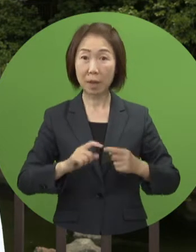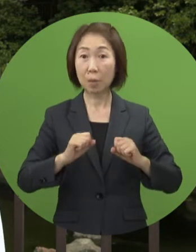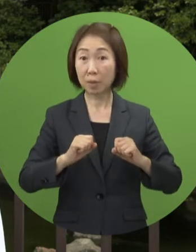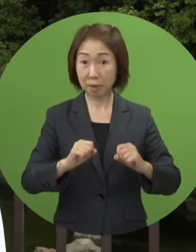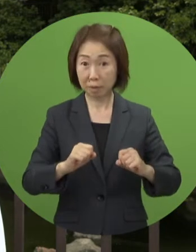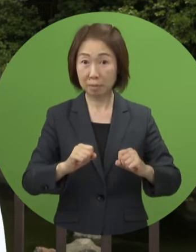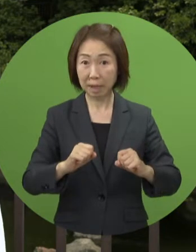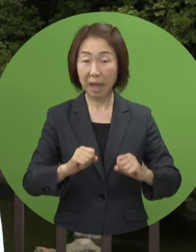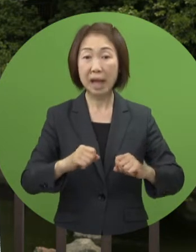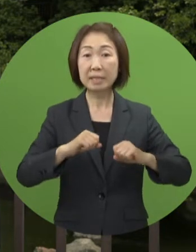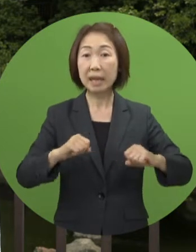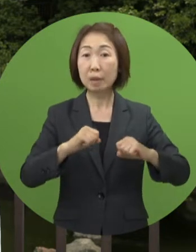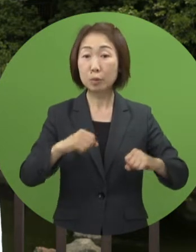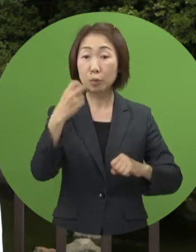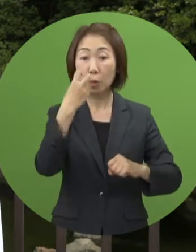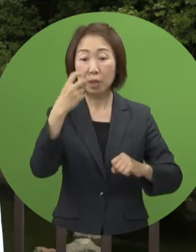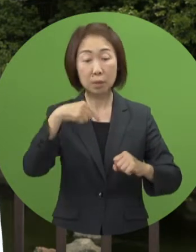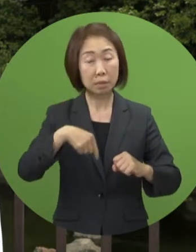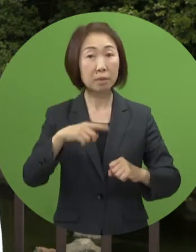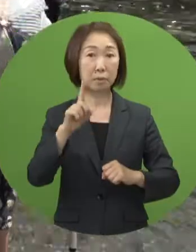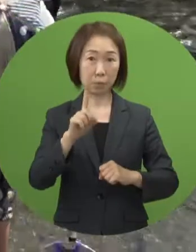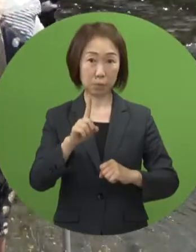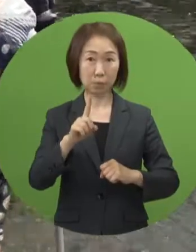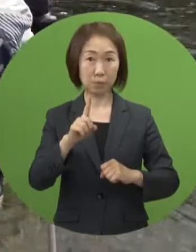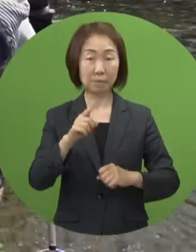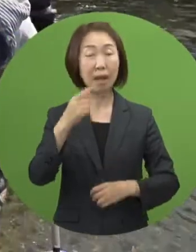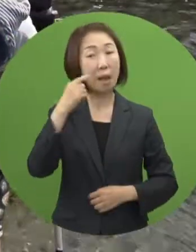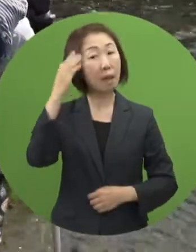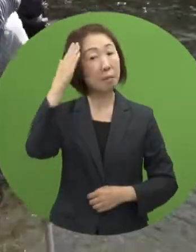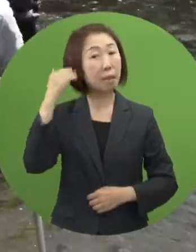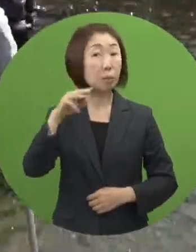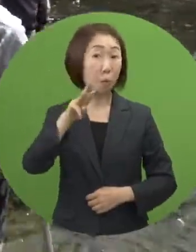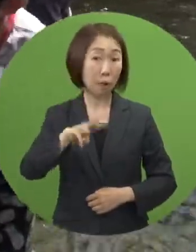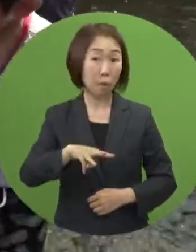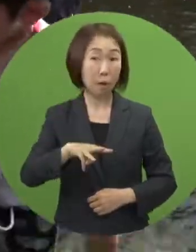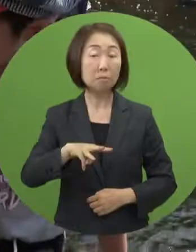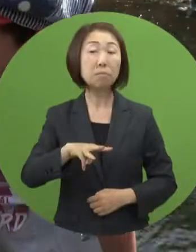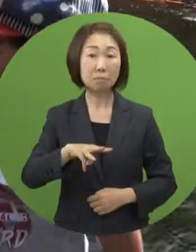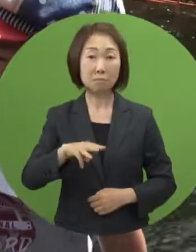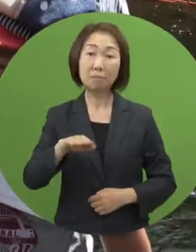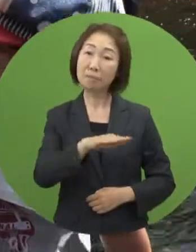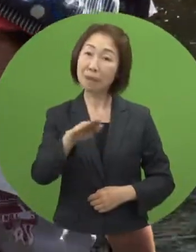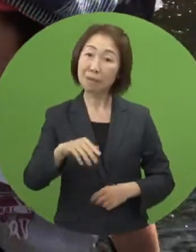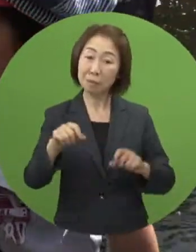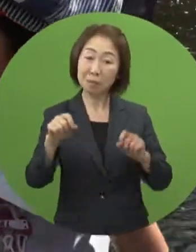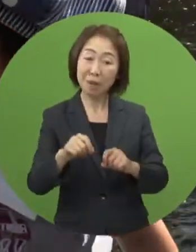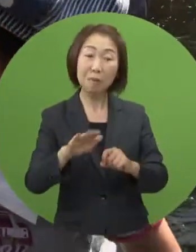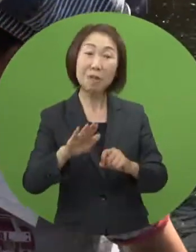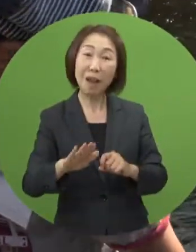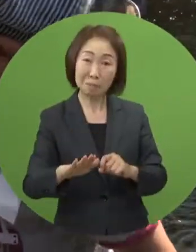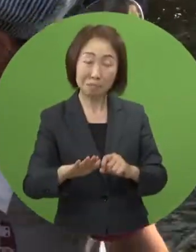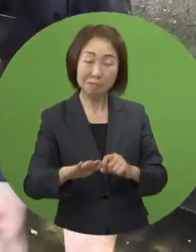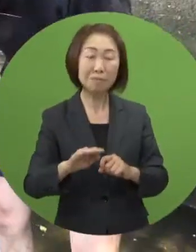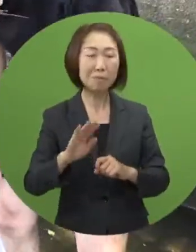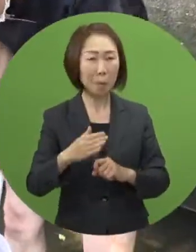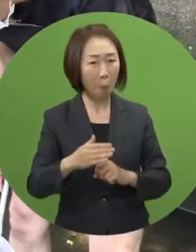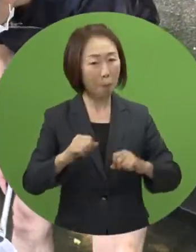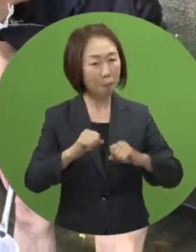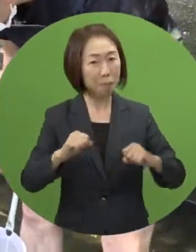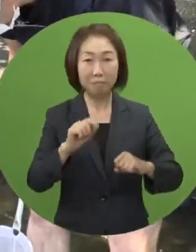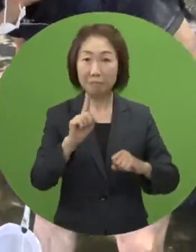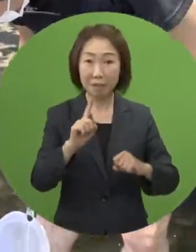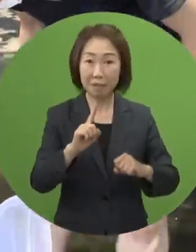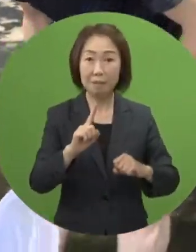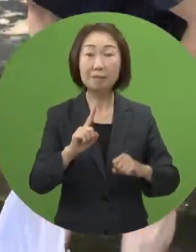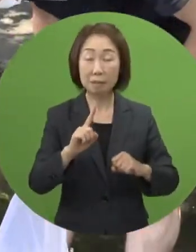って行っている生物調査の一環です。目黒川という川が、身近な河川なんですけど、どんな生き